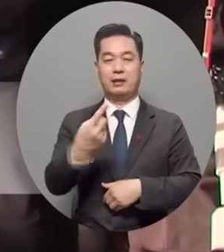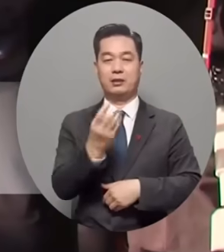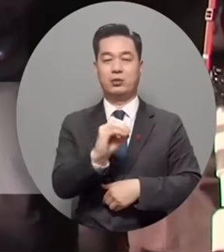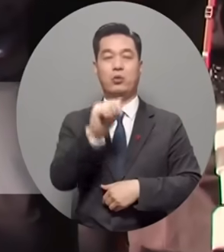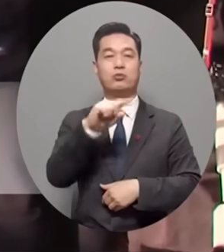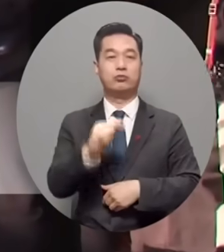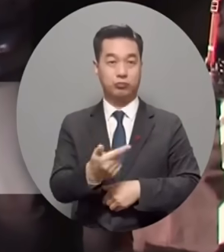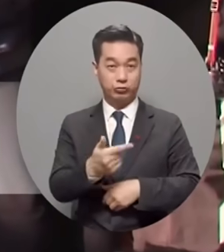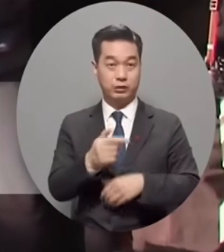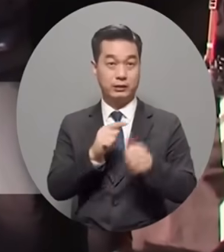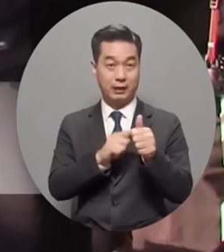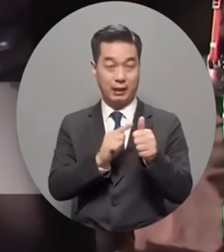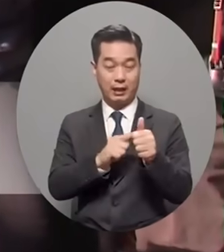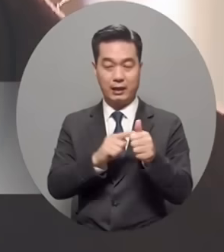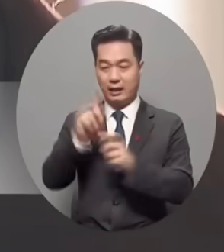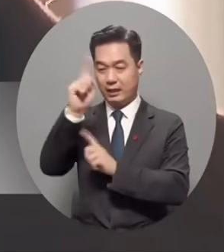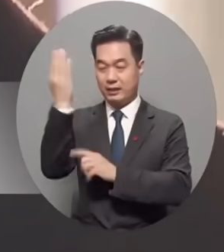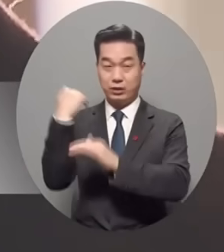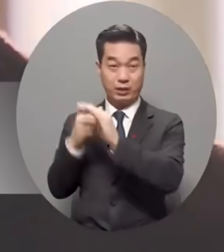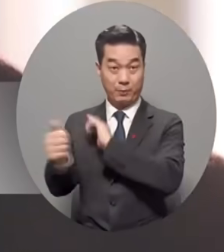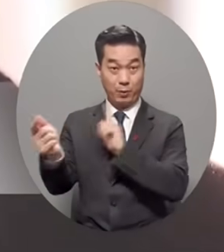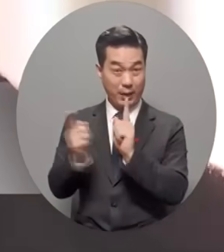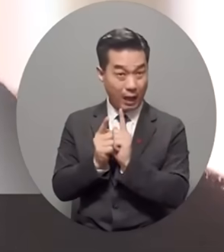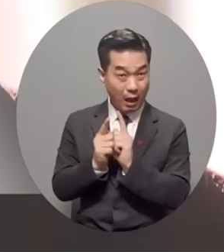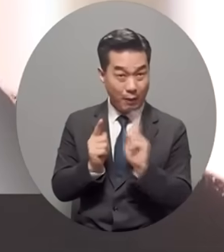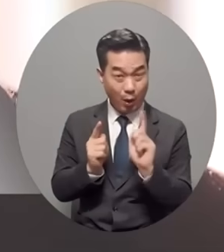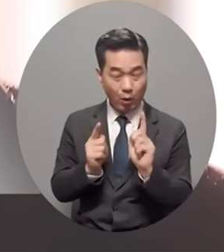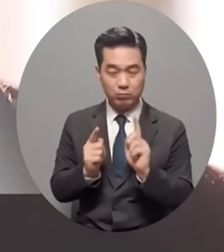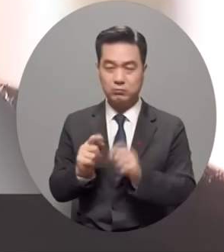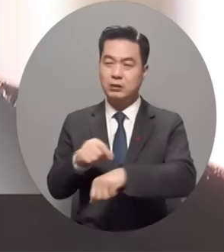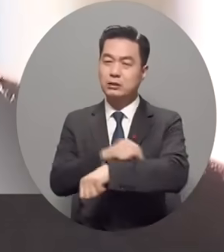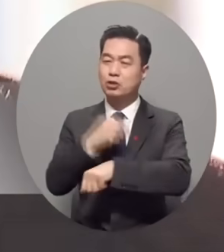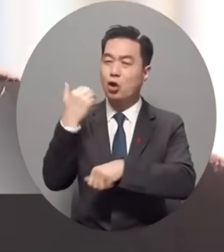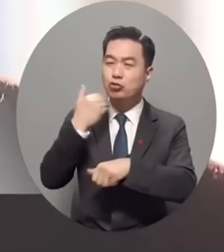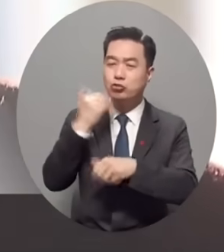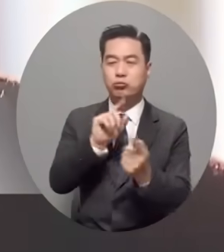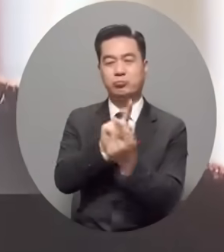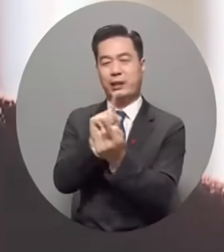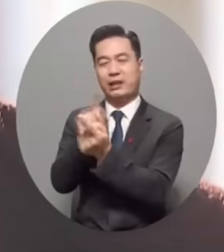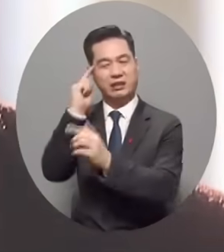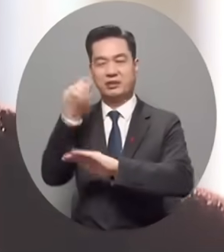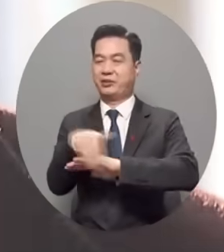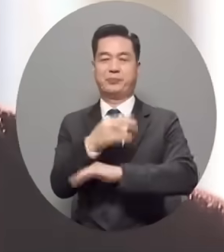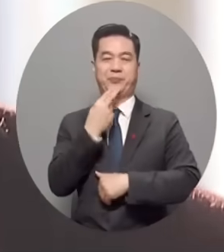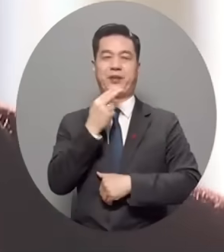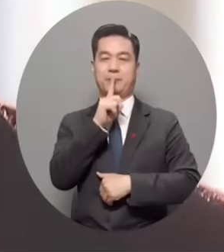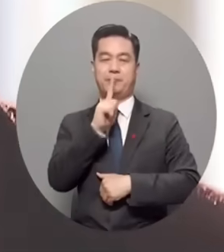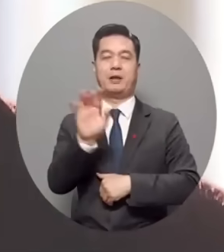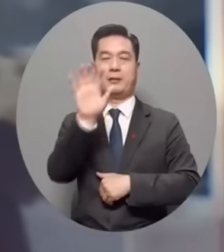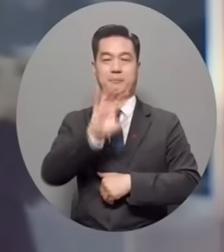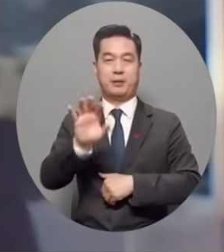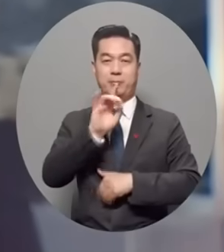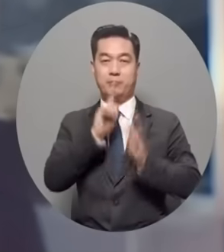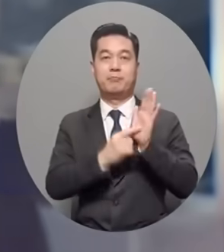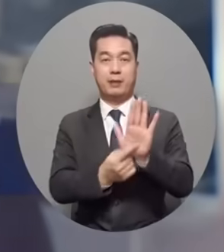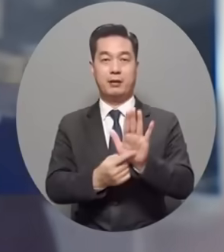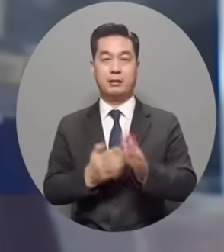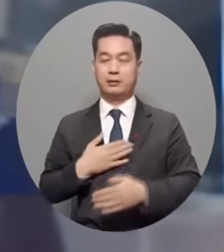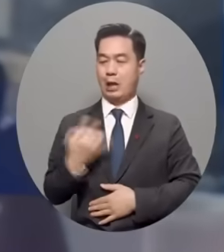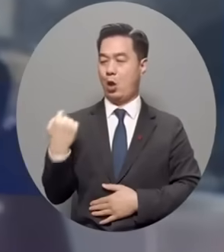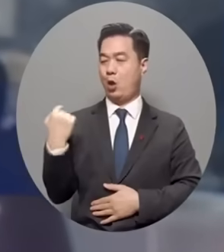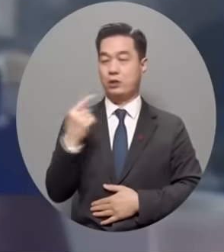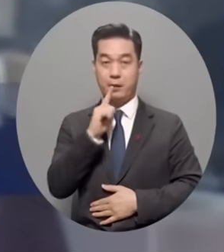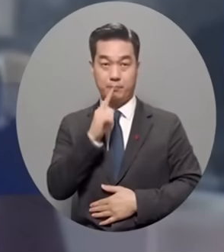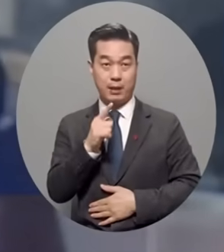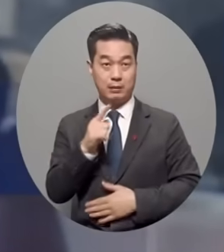전 대표를 만날 것이냐는 질문에 특정한 분들을 전제로 만날 계획은 없다는 입장을 반복했습니다. 제가 어제 말씀드린